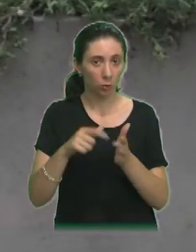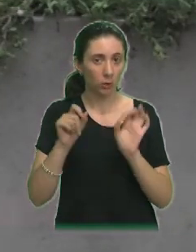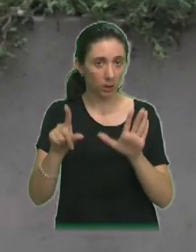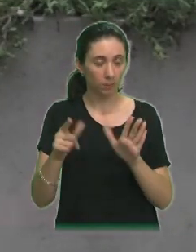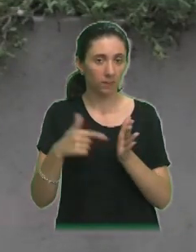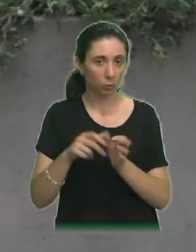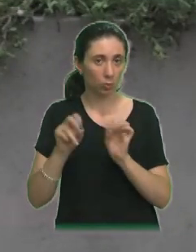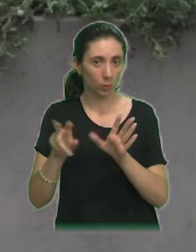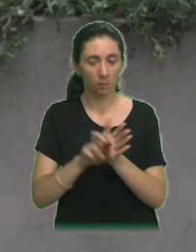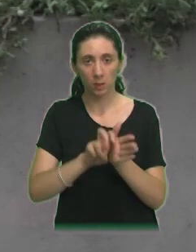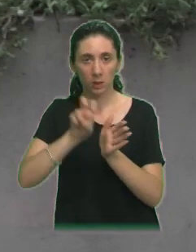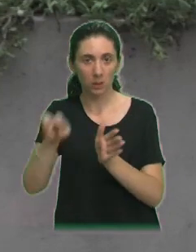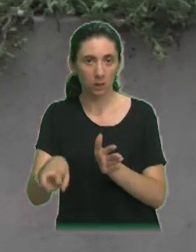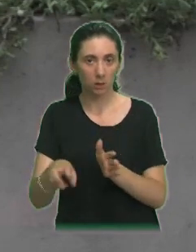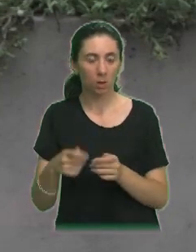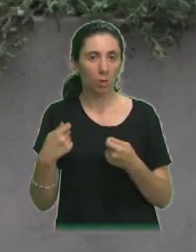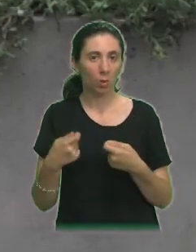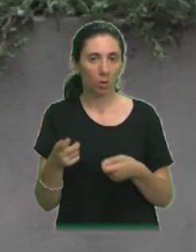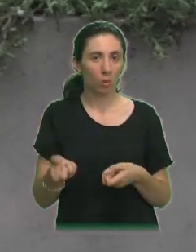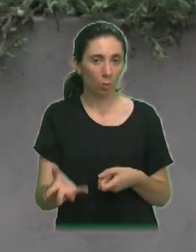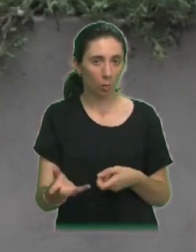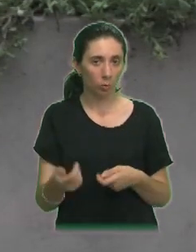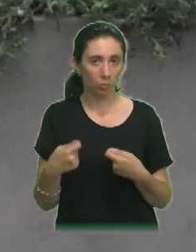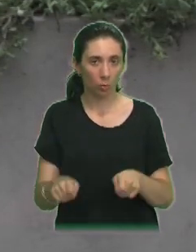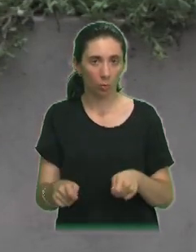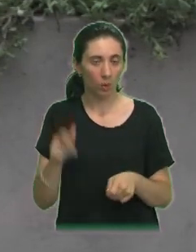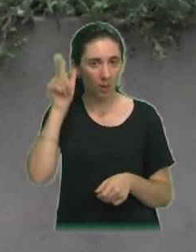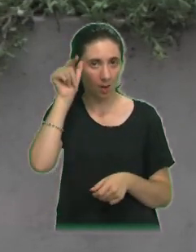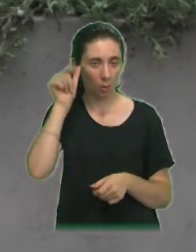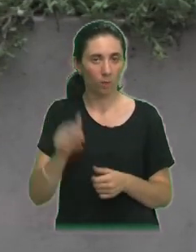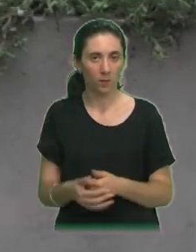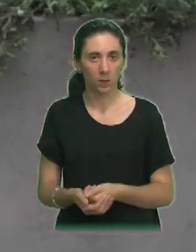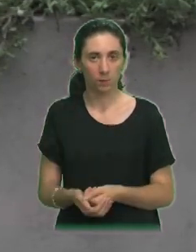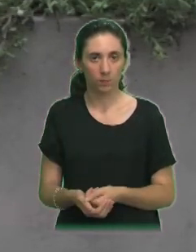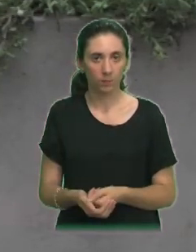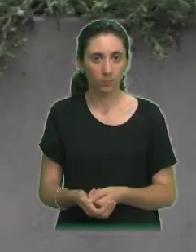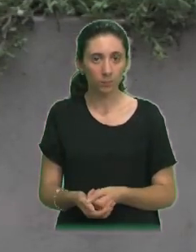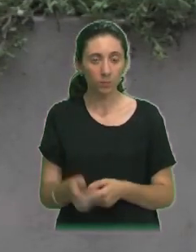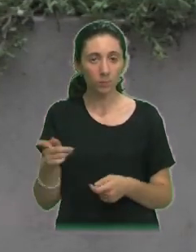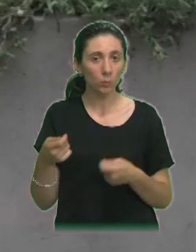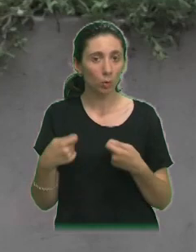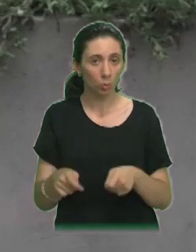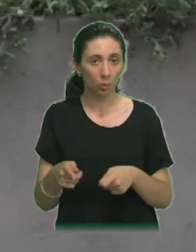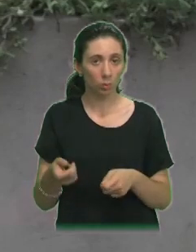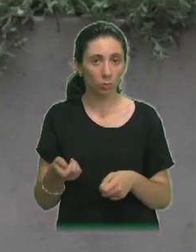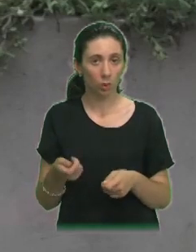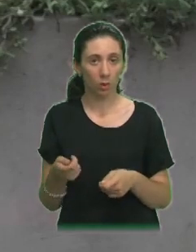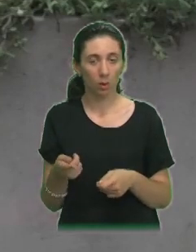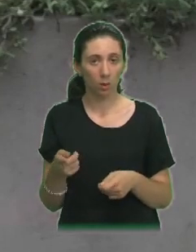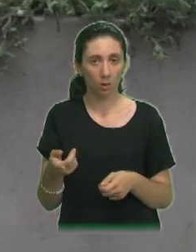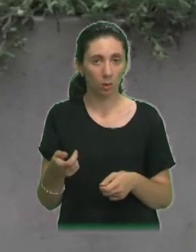i od ove sezone, znači 2017. 2018. sam u kugleškom klubu